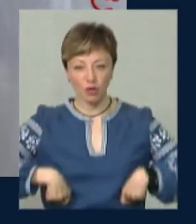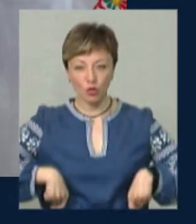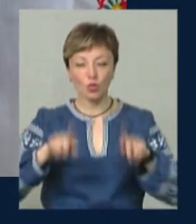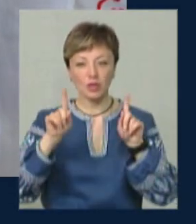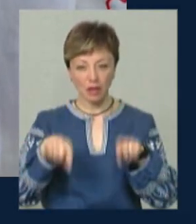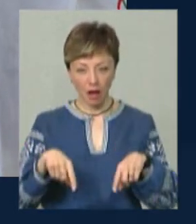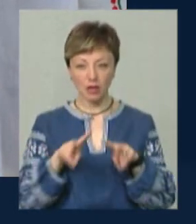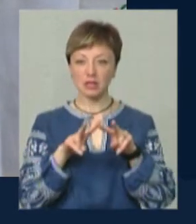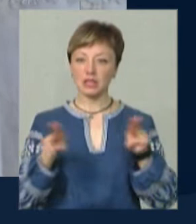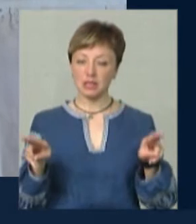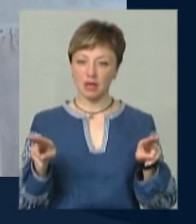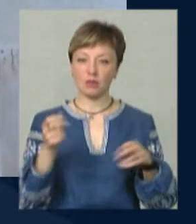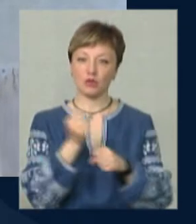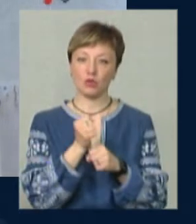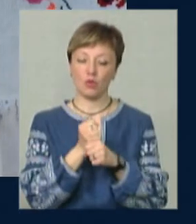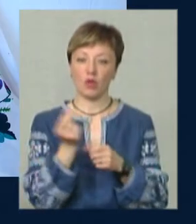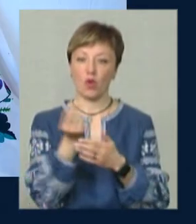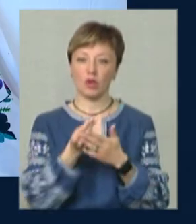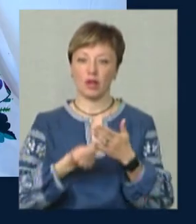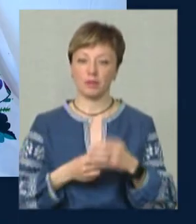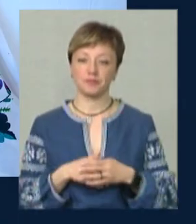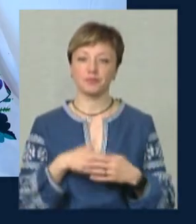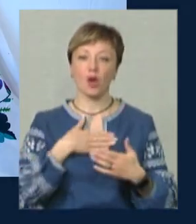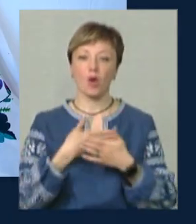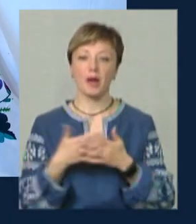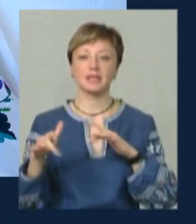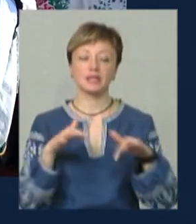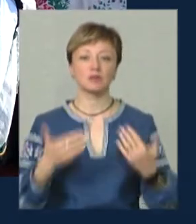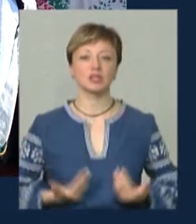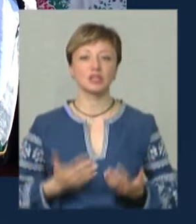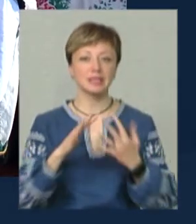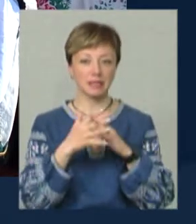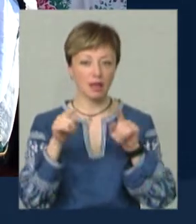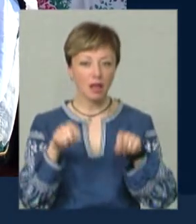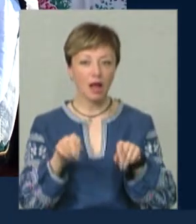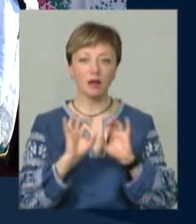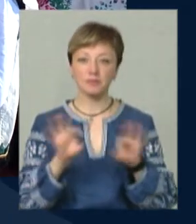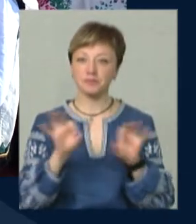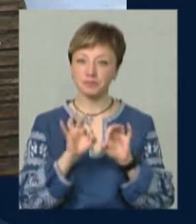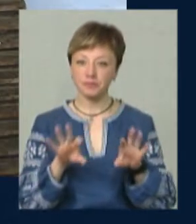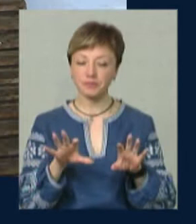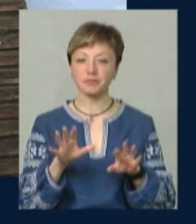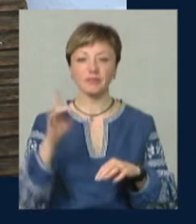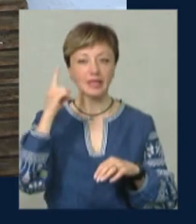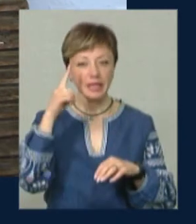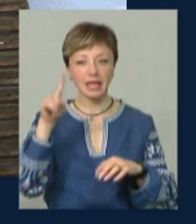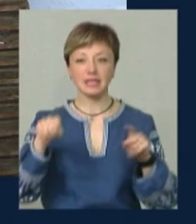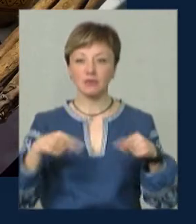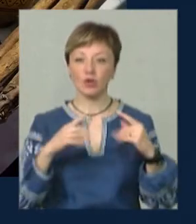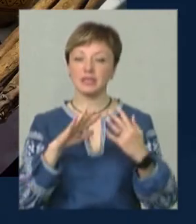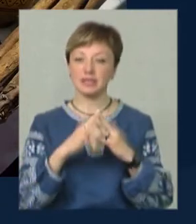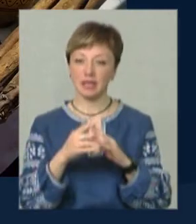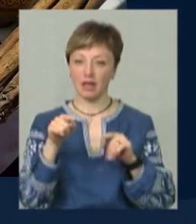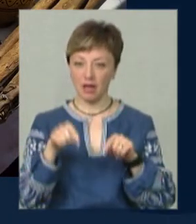також такий самий зроблений орнамент. Громадська діячка, мешканка села Людмила Стрілецька, розповідає, що ідея створення музею